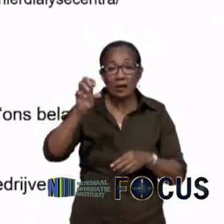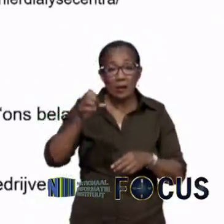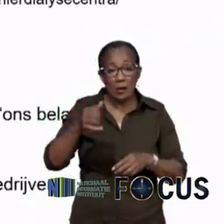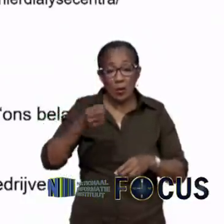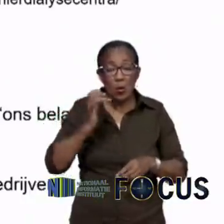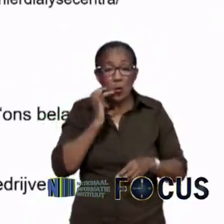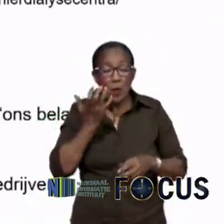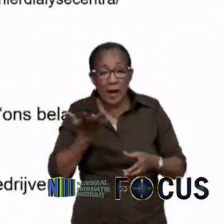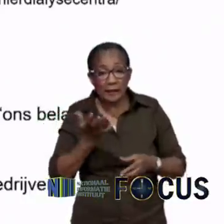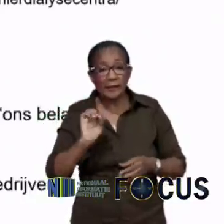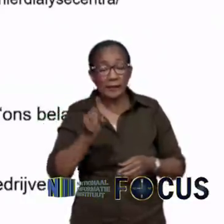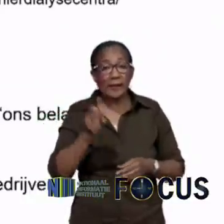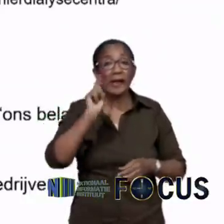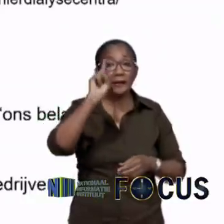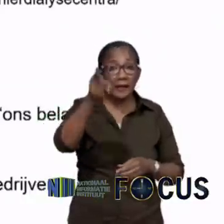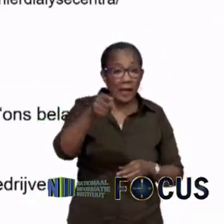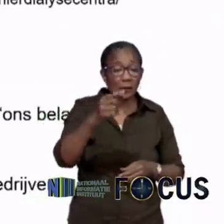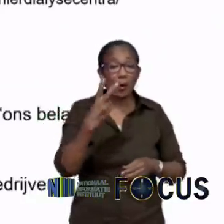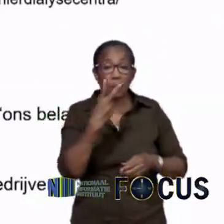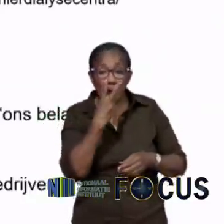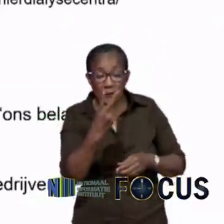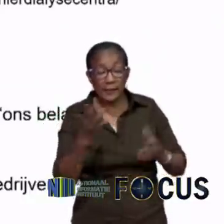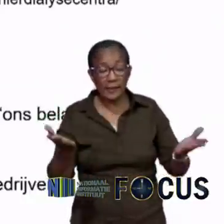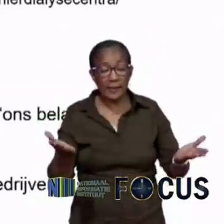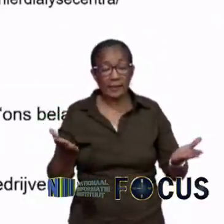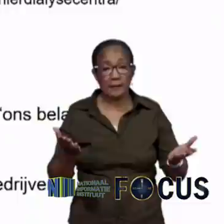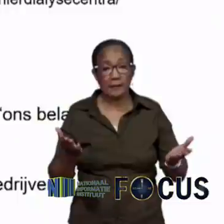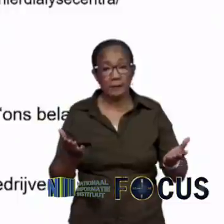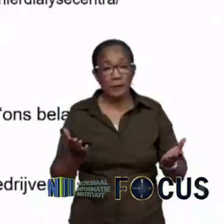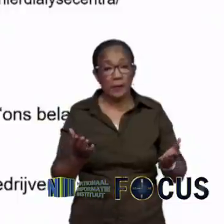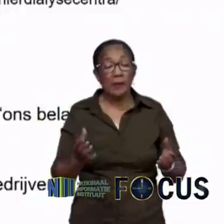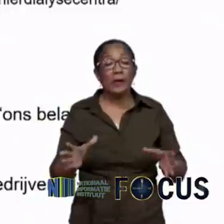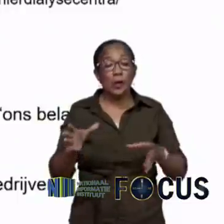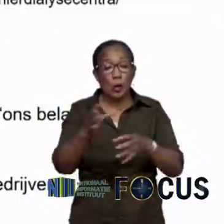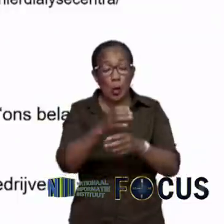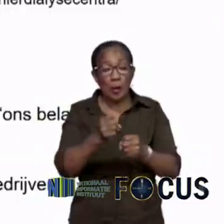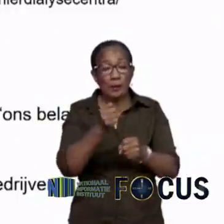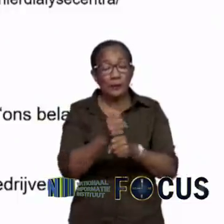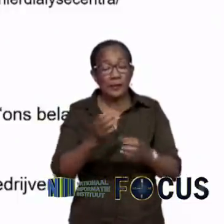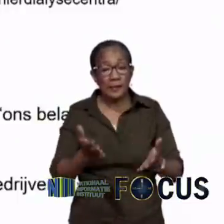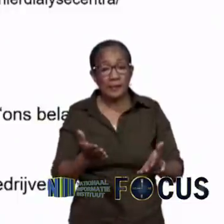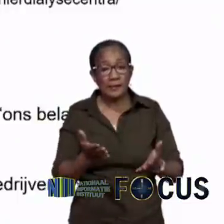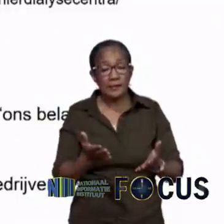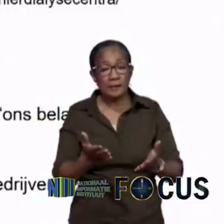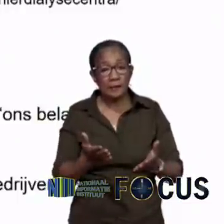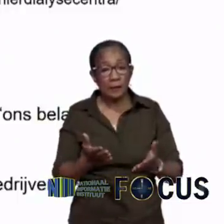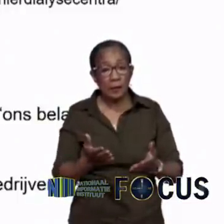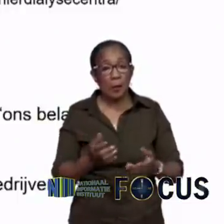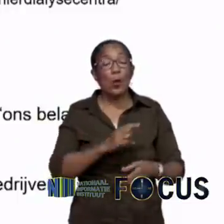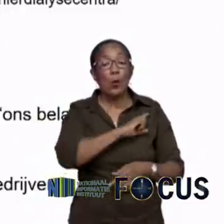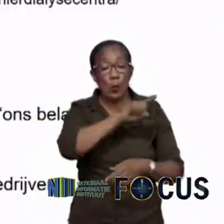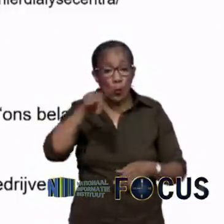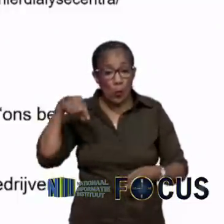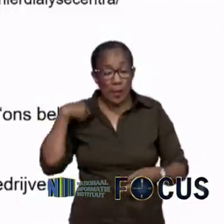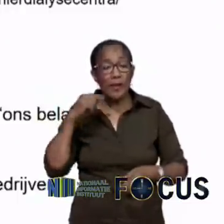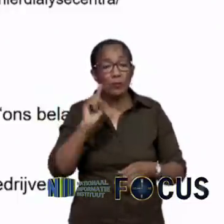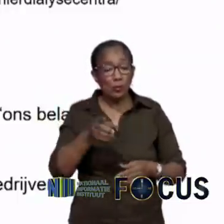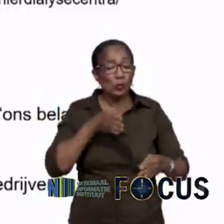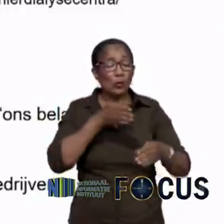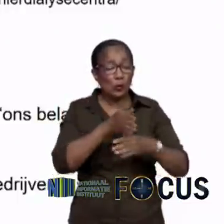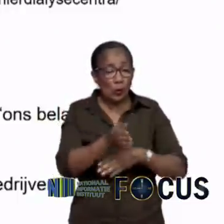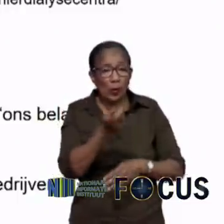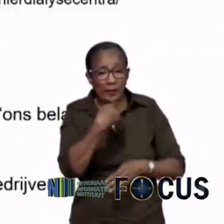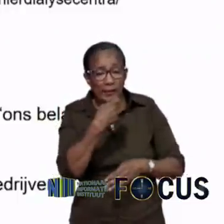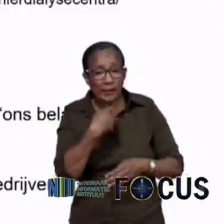kan go voor wansi, go naar trouwen. Maar essentiële dienst ook toe. Om ons tang nyang.